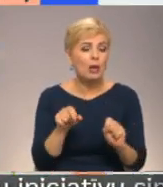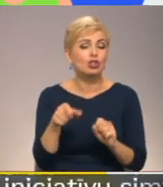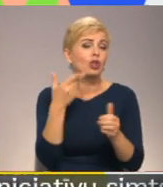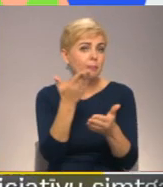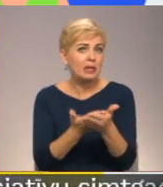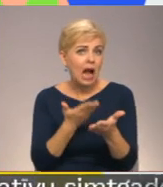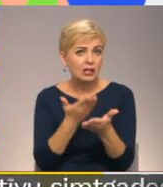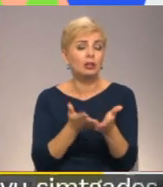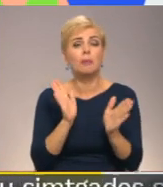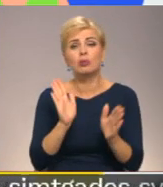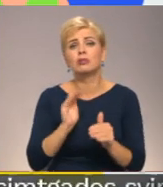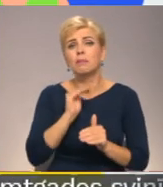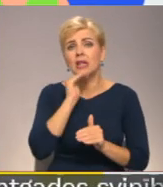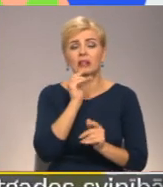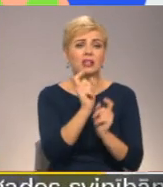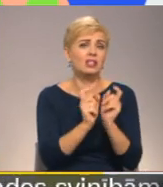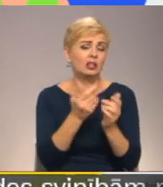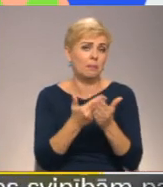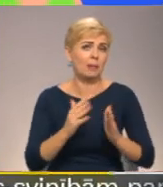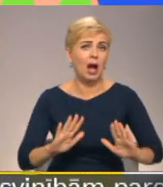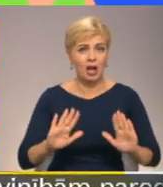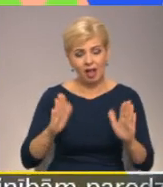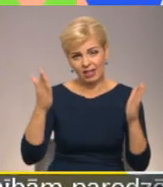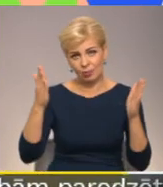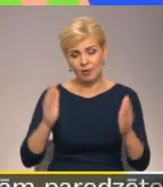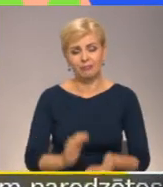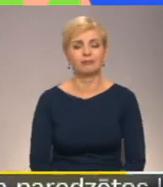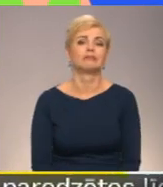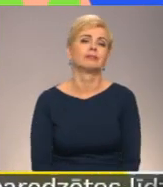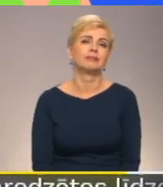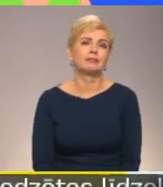pierādījumi būšot pietiekami strīda gadījumā. Linda Bērze, Oto Ailts, Latvijas televīzija.